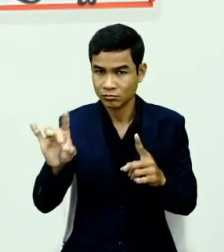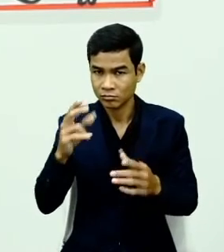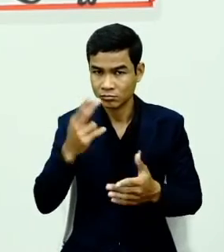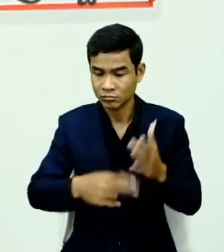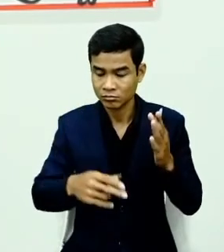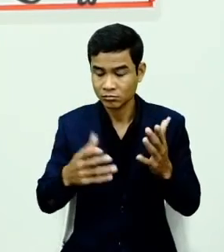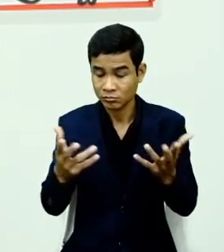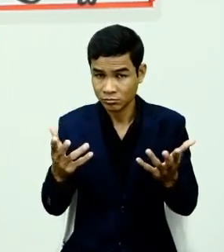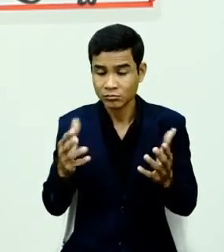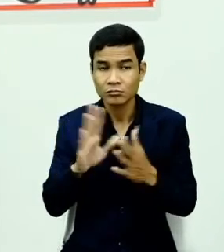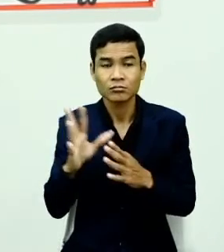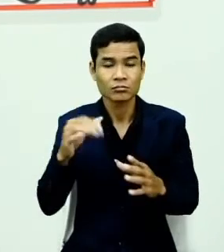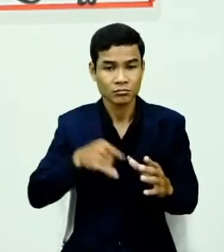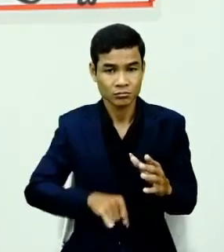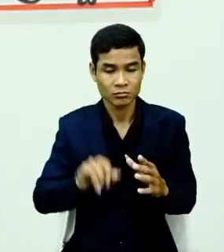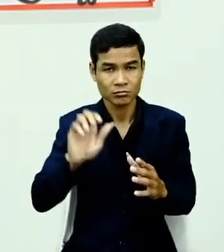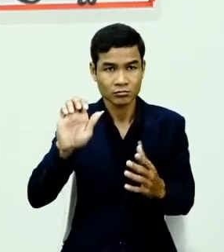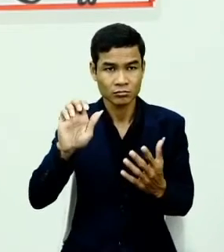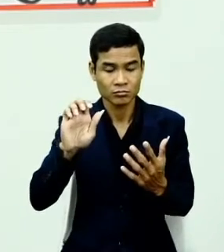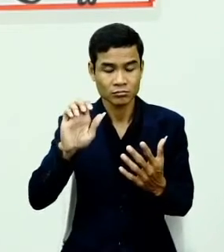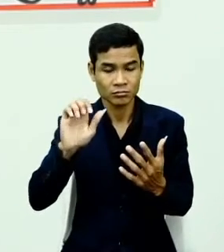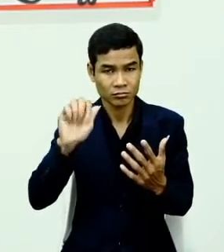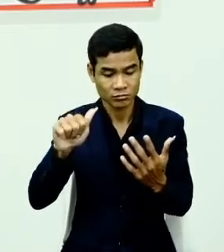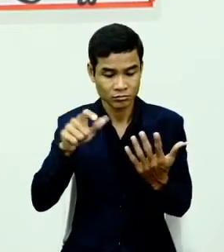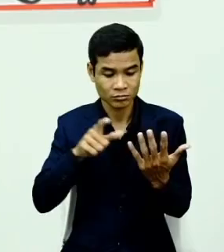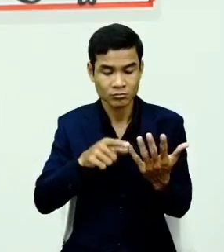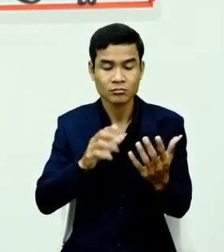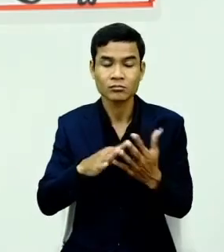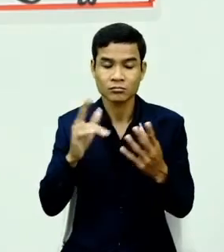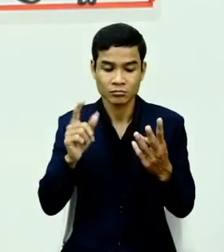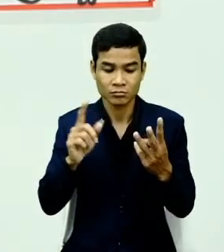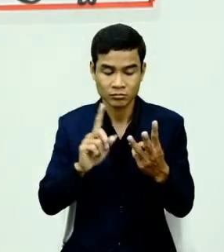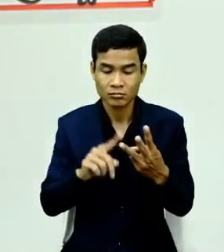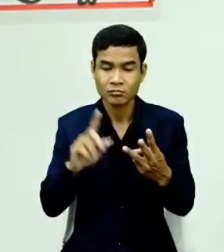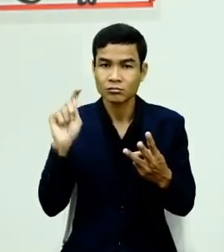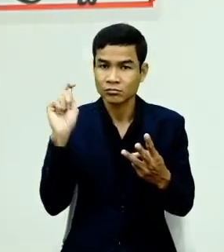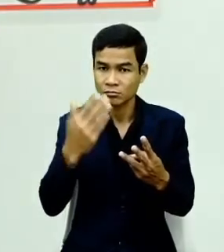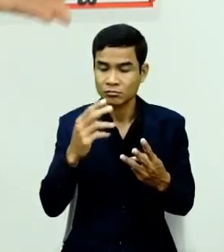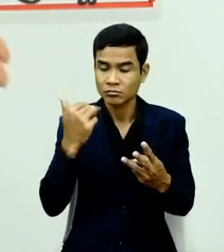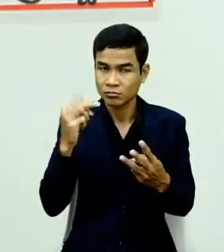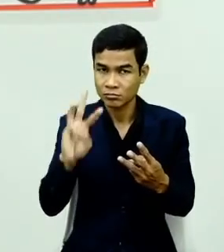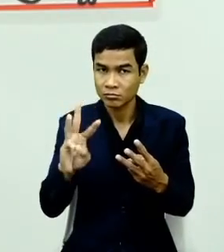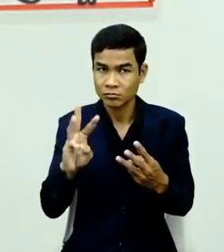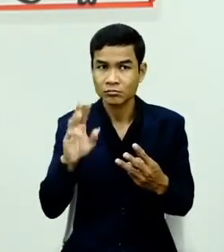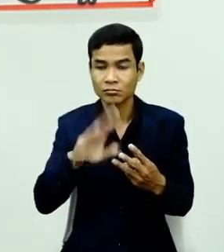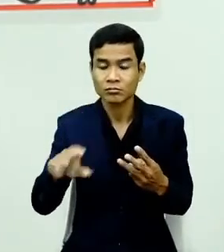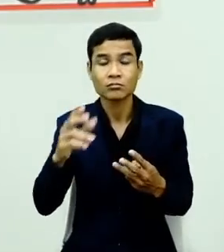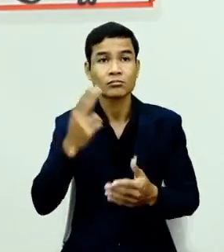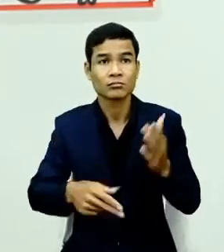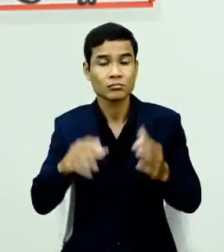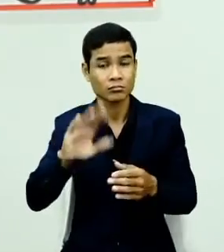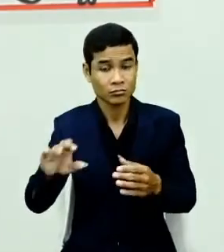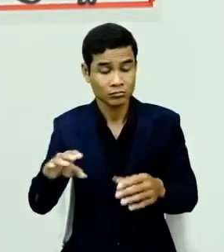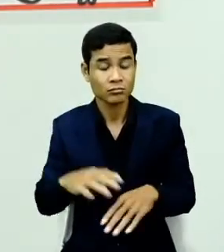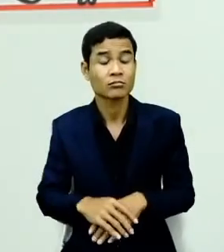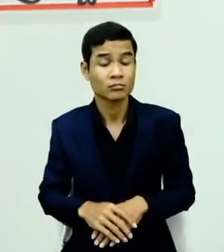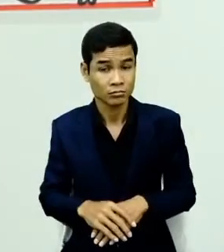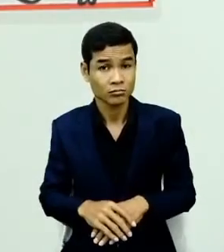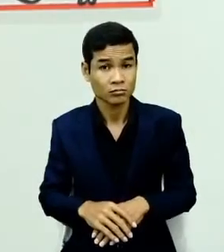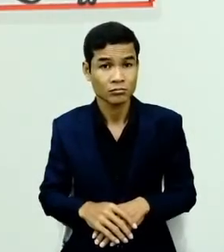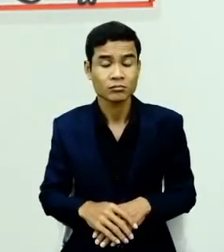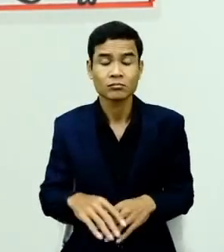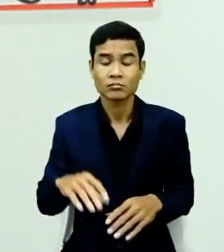ងាចាអរគុណតោះបន្តទៅមើលរូបភាពទី3រូបភាពទី3នេះគឺជាអីគេកូនចា